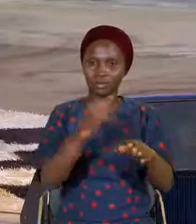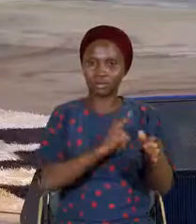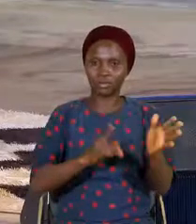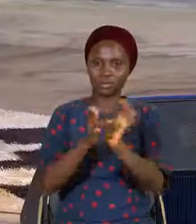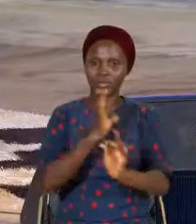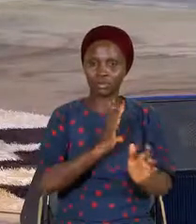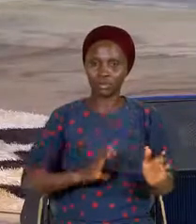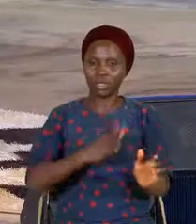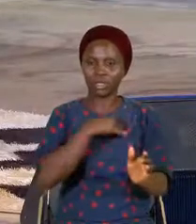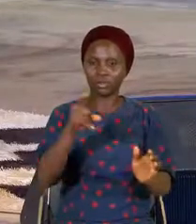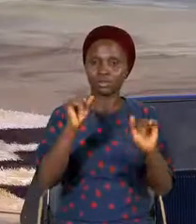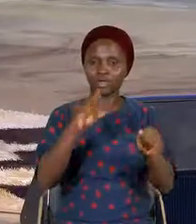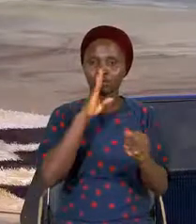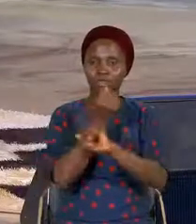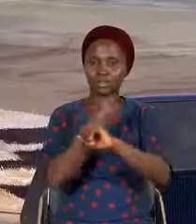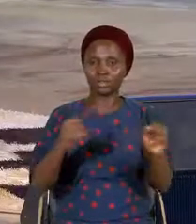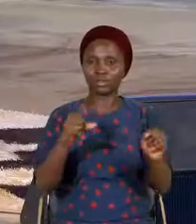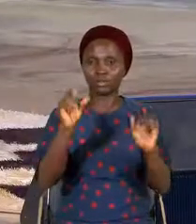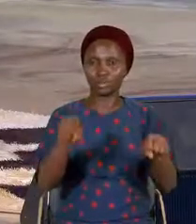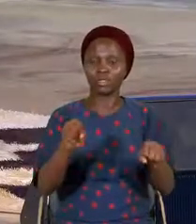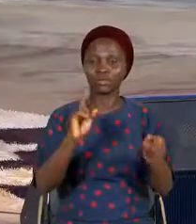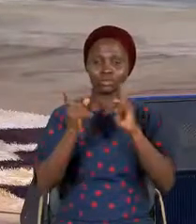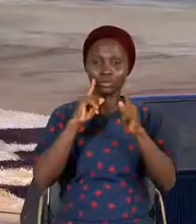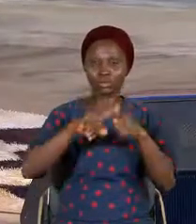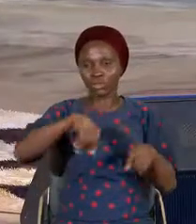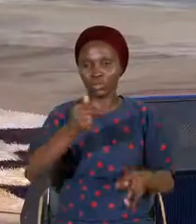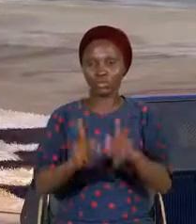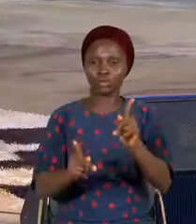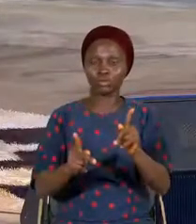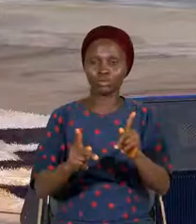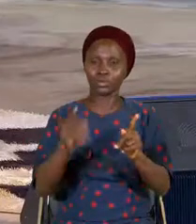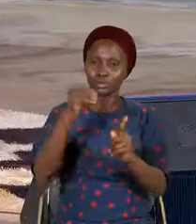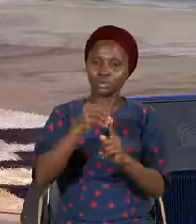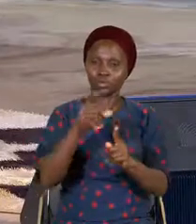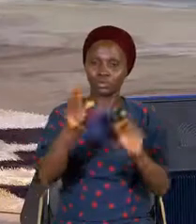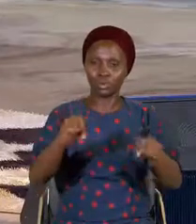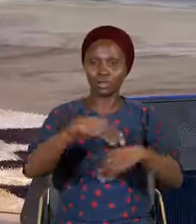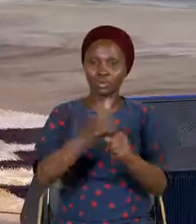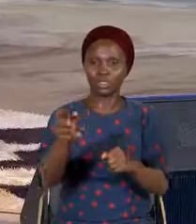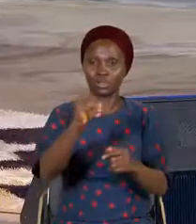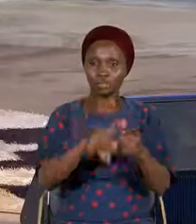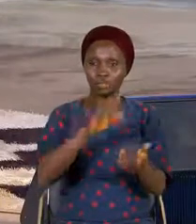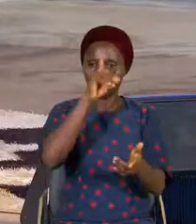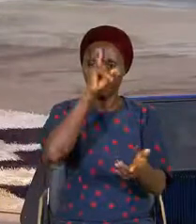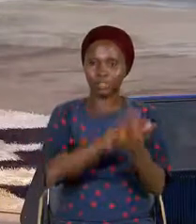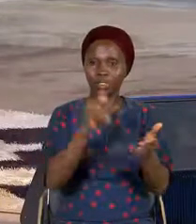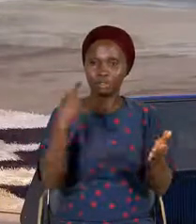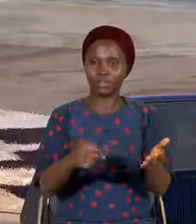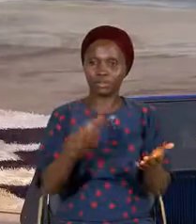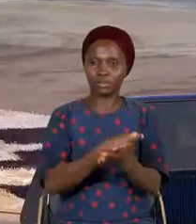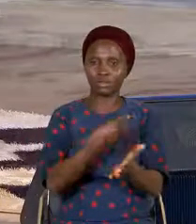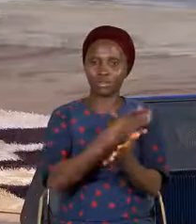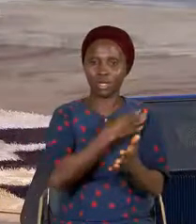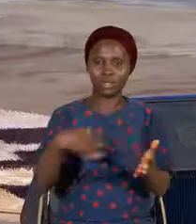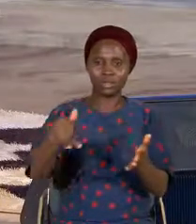autres également. Vous pouvez les pousser à croire à la bonne nouvelle. pour accroître à l'évangile et ils pourront